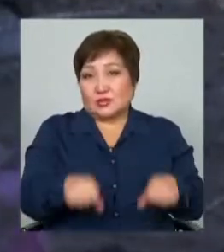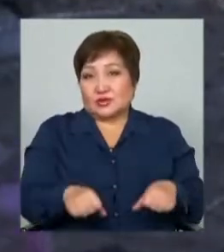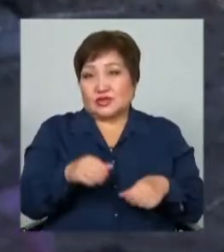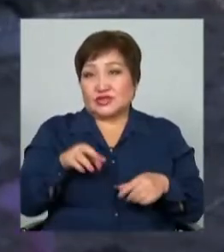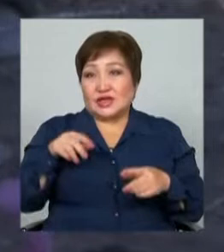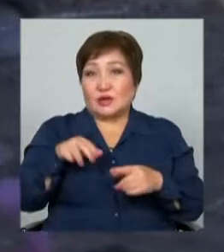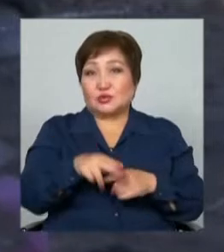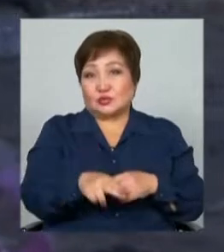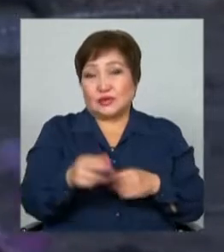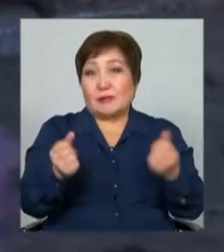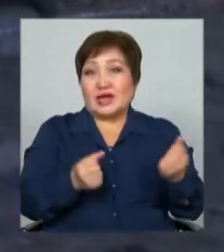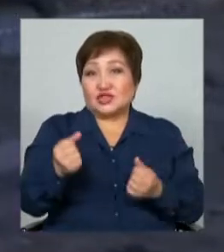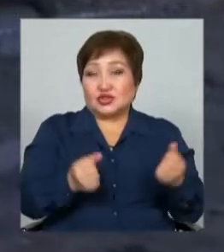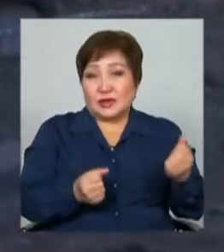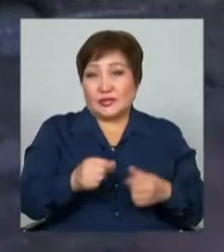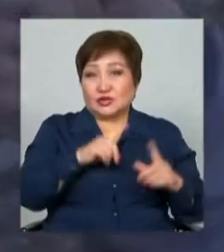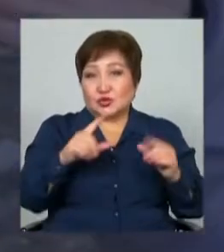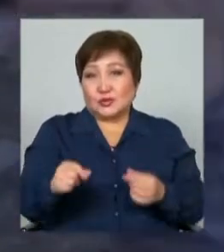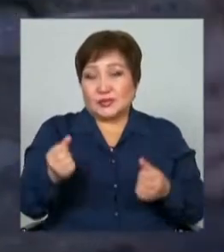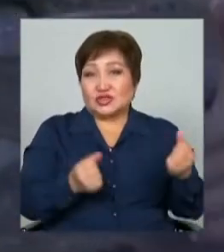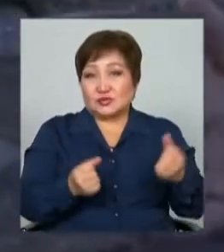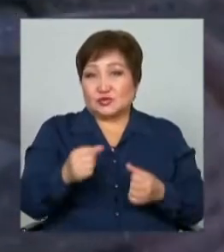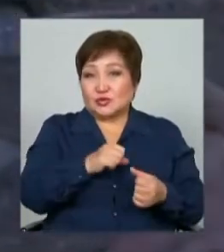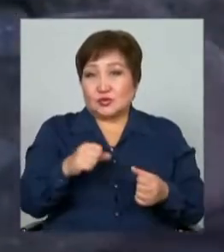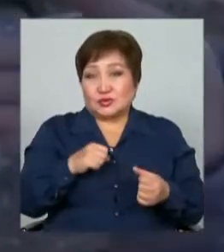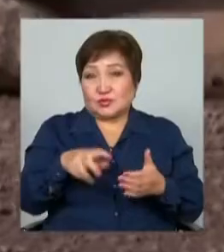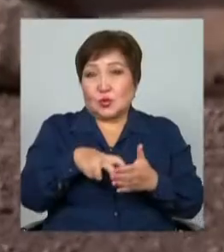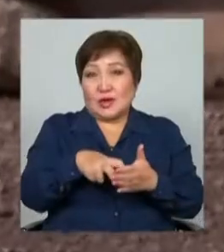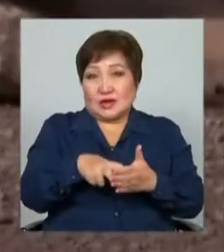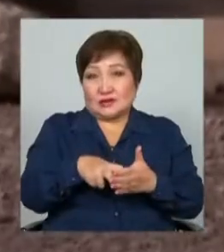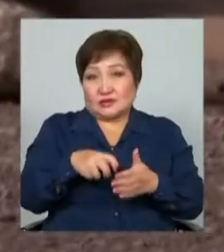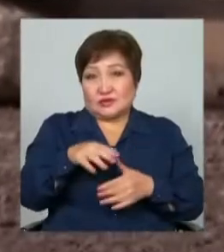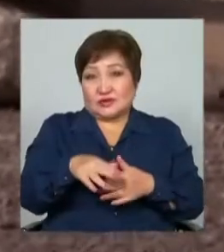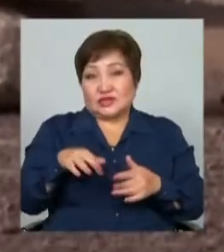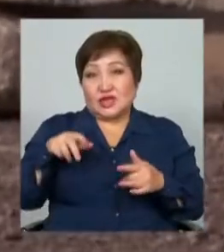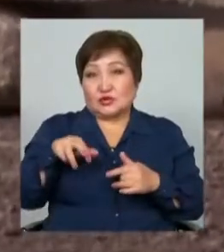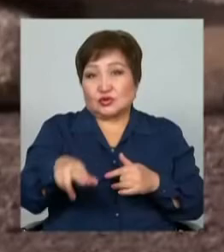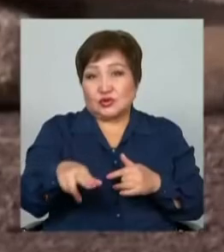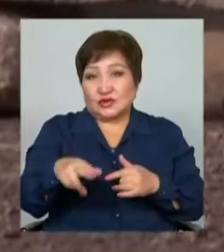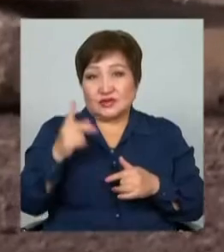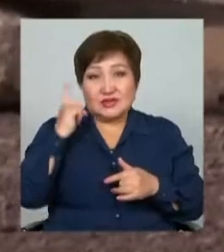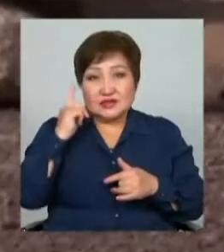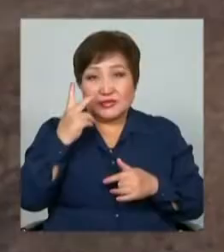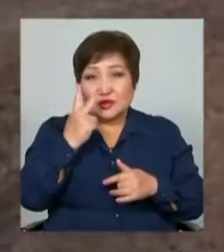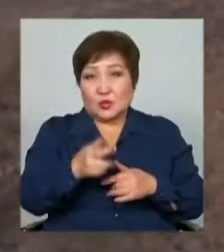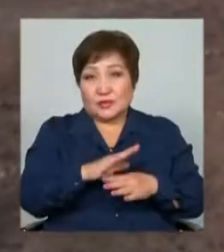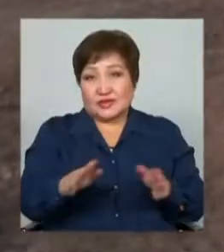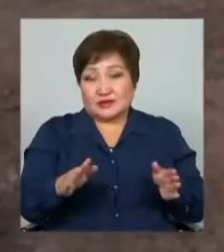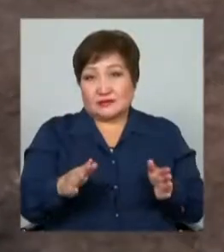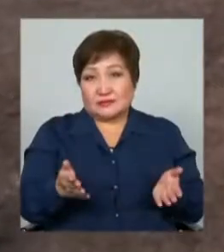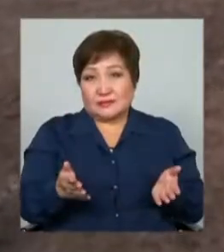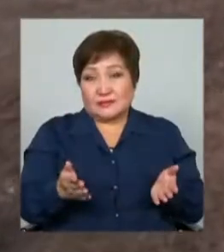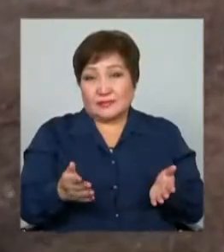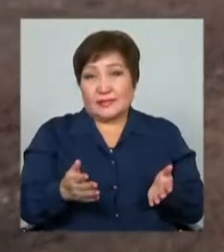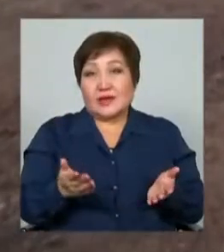жүреміз. Даже өзіміз машинамен жүргенде мен за рулем қорқасын өтуге. Жаяу жүргендер естімейді, көрмейді өтіп бара жатқанды. Қаланың